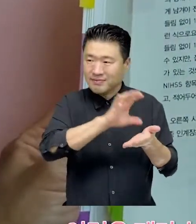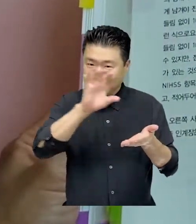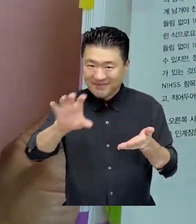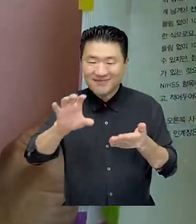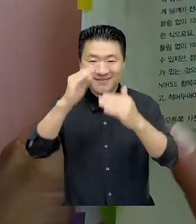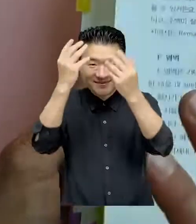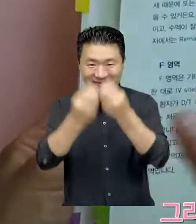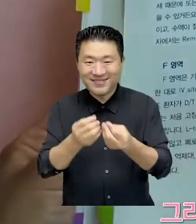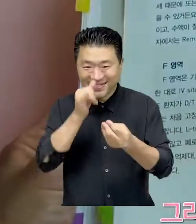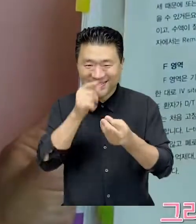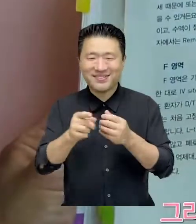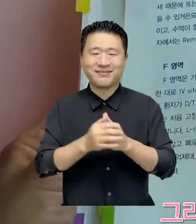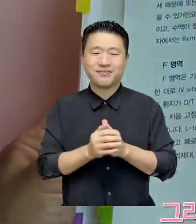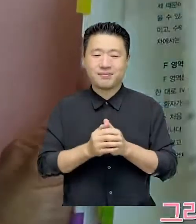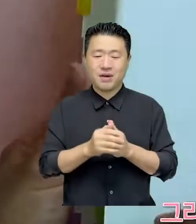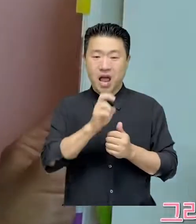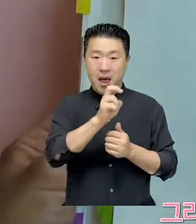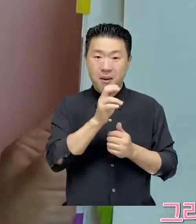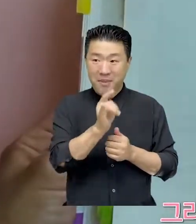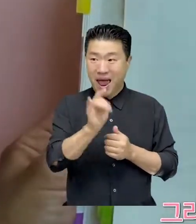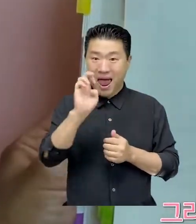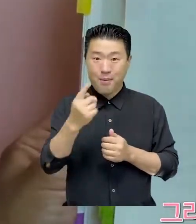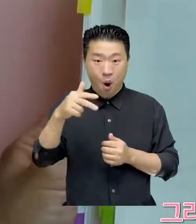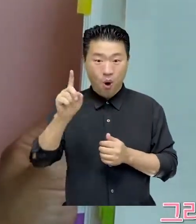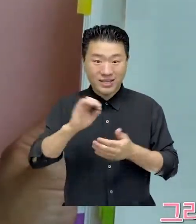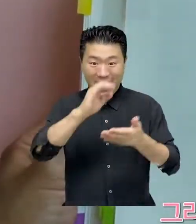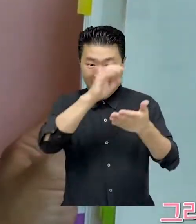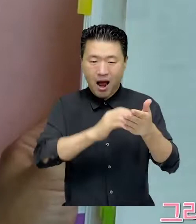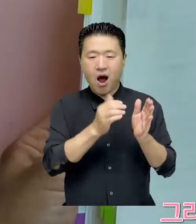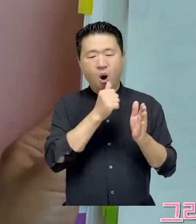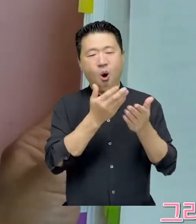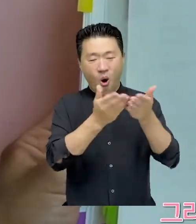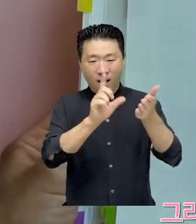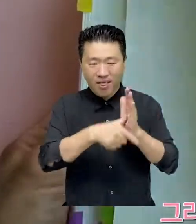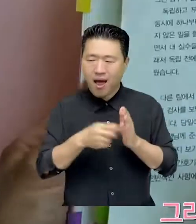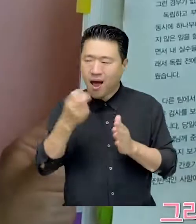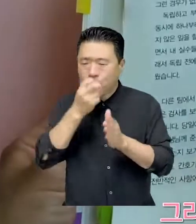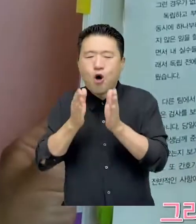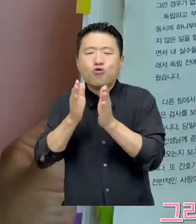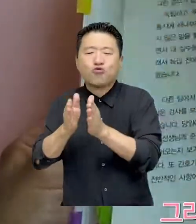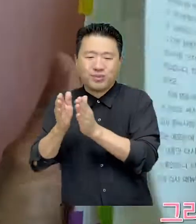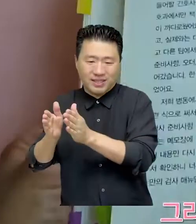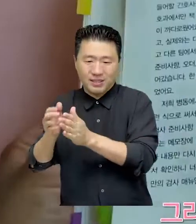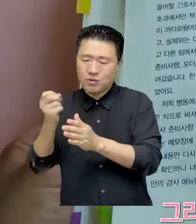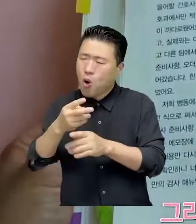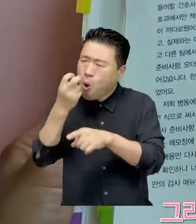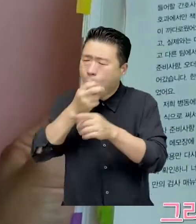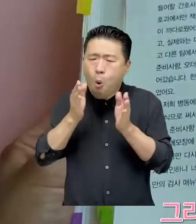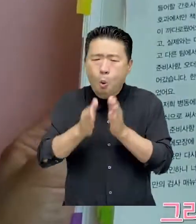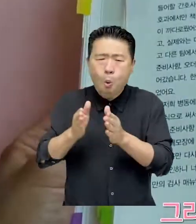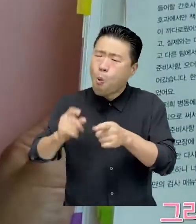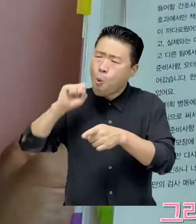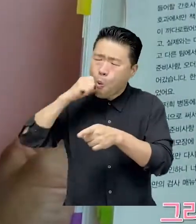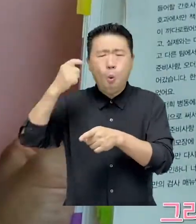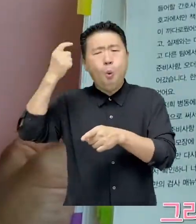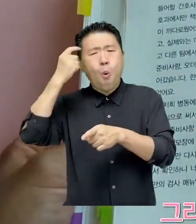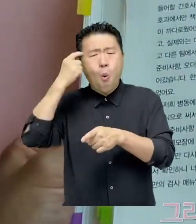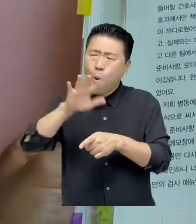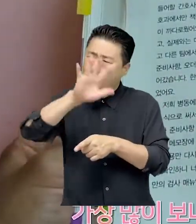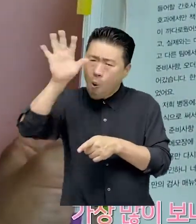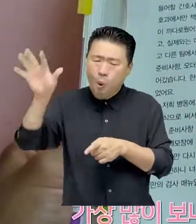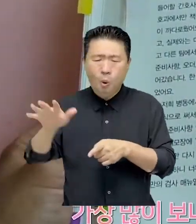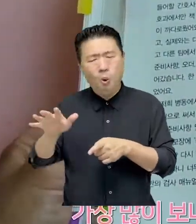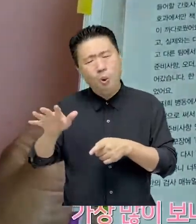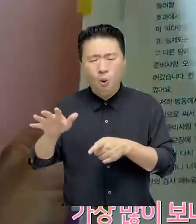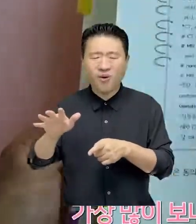사용했던 인계장 모습도 넣어 보았고요. 그리고 메모장을 소개하면서 검사 준비,